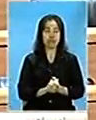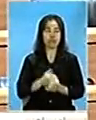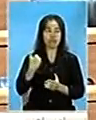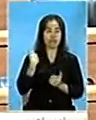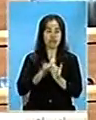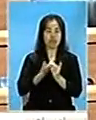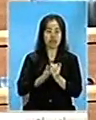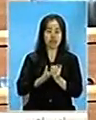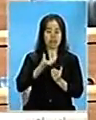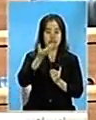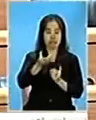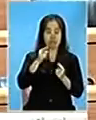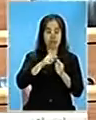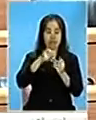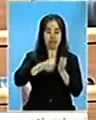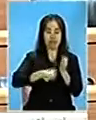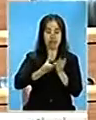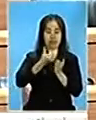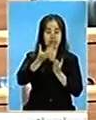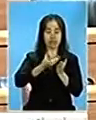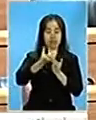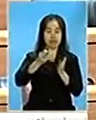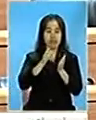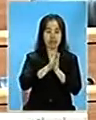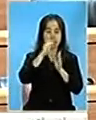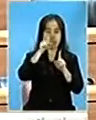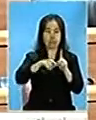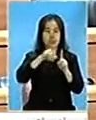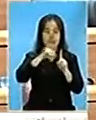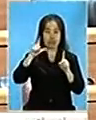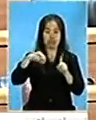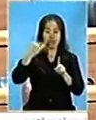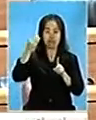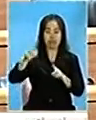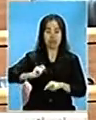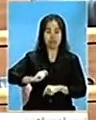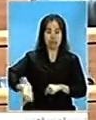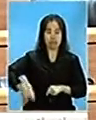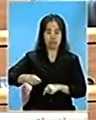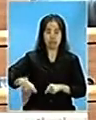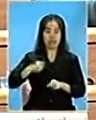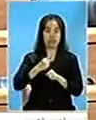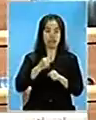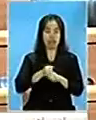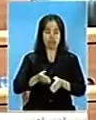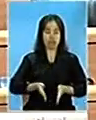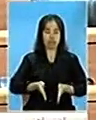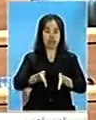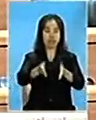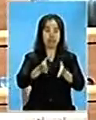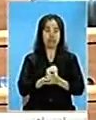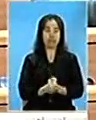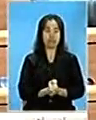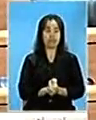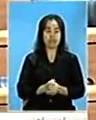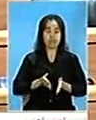ายเงินงบประมาณแผ่นดินจำนวนนับพันล้านบาทให้กับประเทศกัมพูชาในการสร้างถนนเส้น